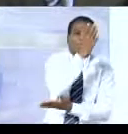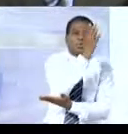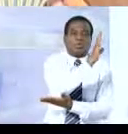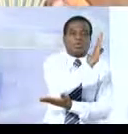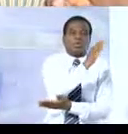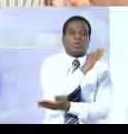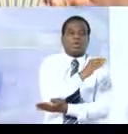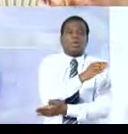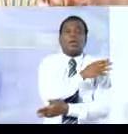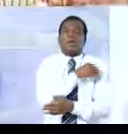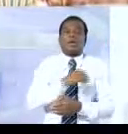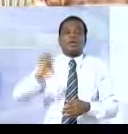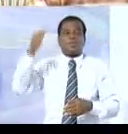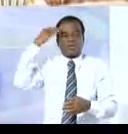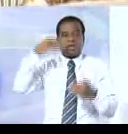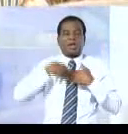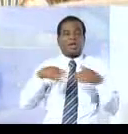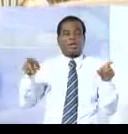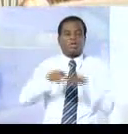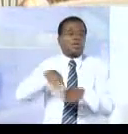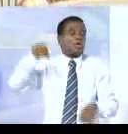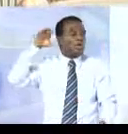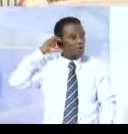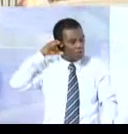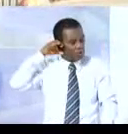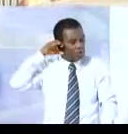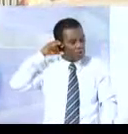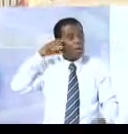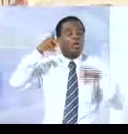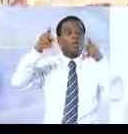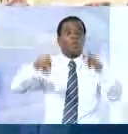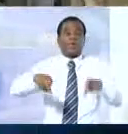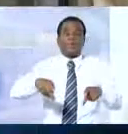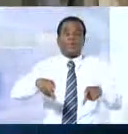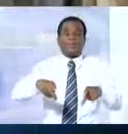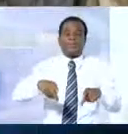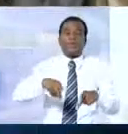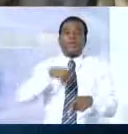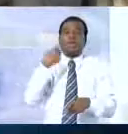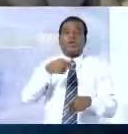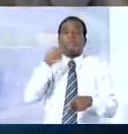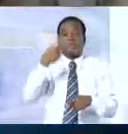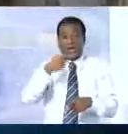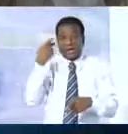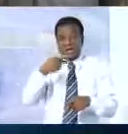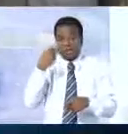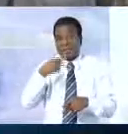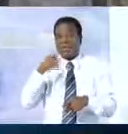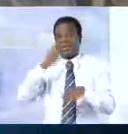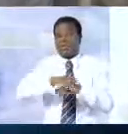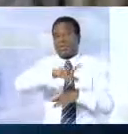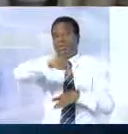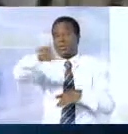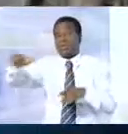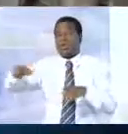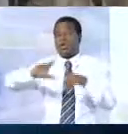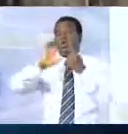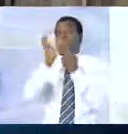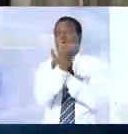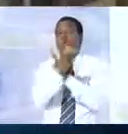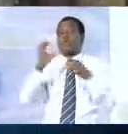aux préoccupations du personnel, préoccupations auxquelles il a donné l'assurance d'apporter des réponses positives en attendant